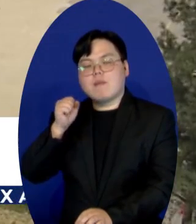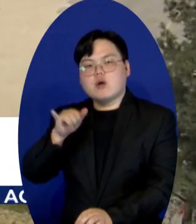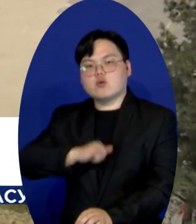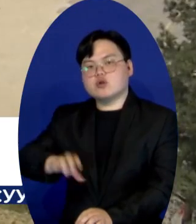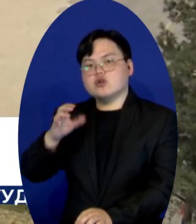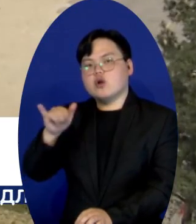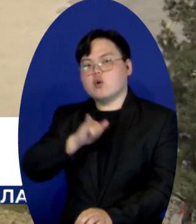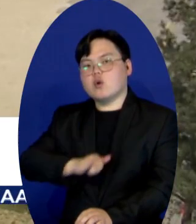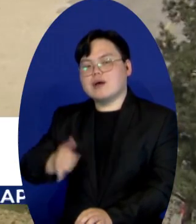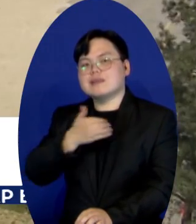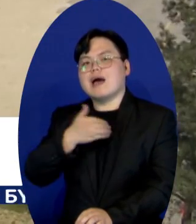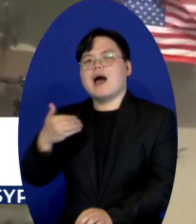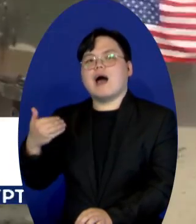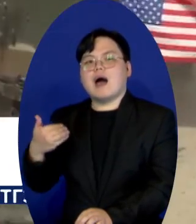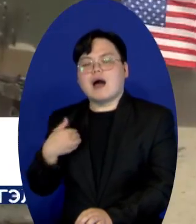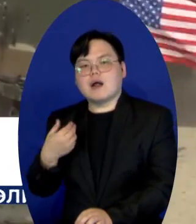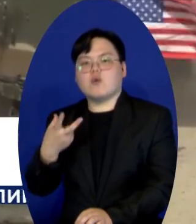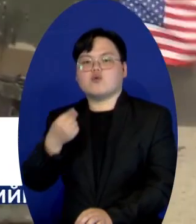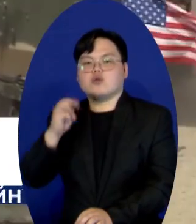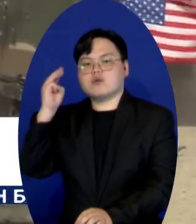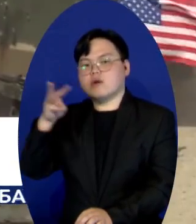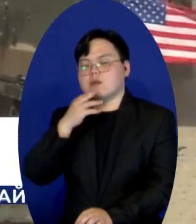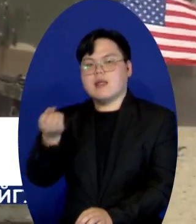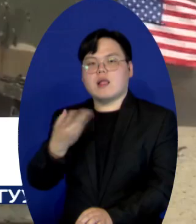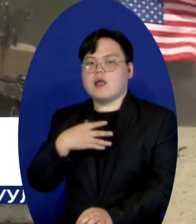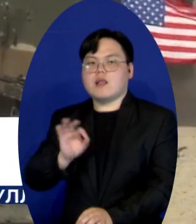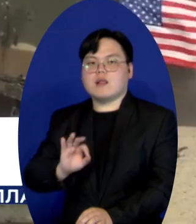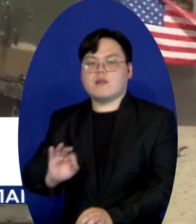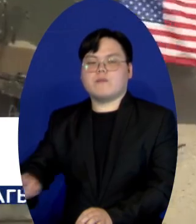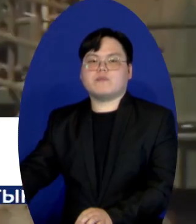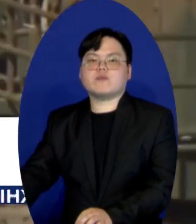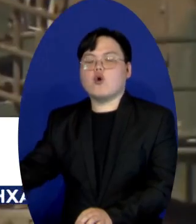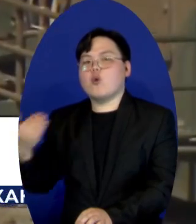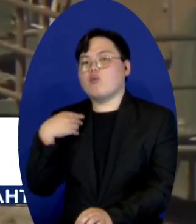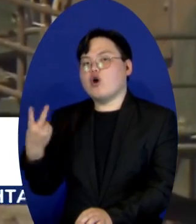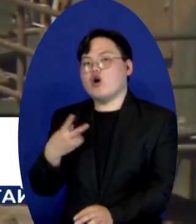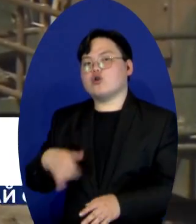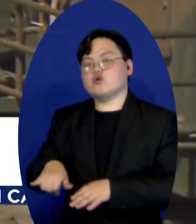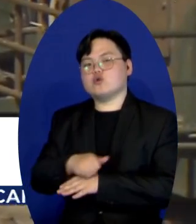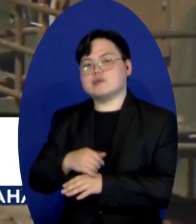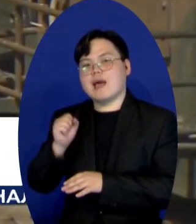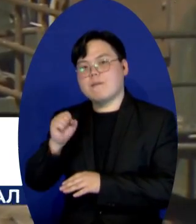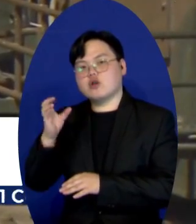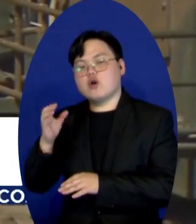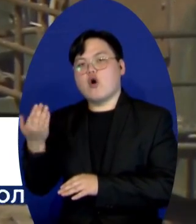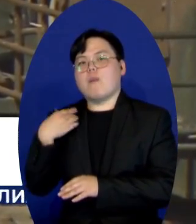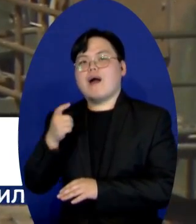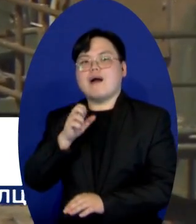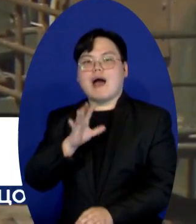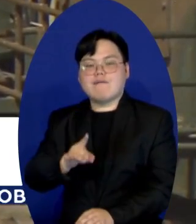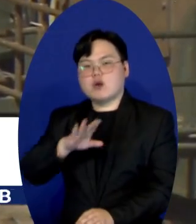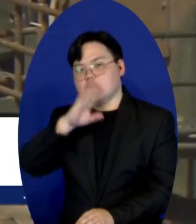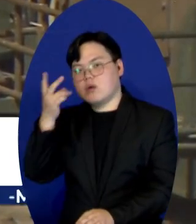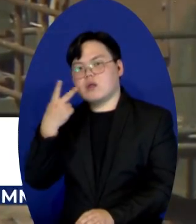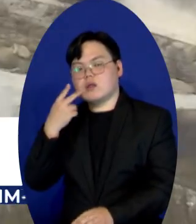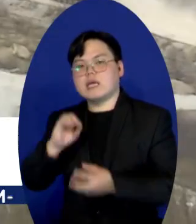Цолонгосын штабын дарга нарын нэгдсэн хорооны зүгээс тодорхой мэдээлэл хийгээгүй байна. Өмнө нь тус хоёр улс ийм томоохон сургуультыг хавар зун болгон